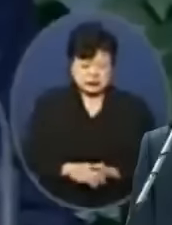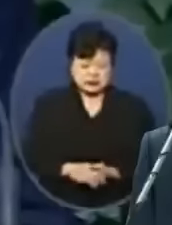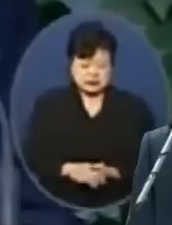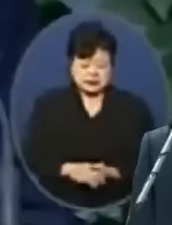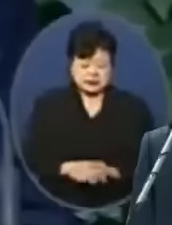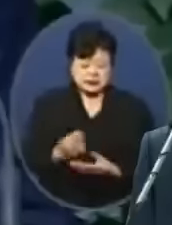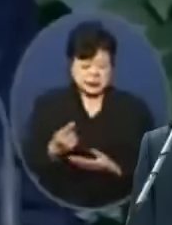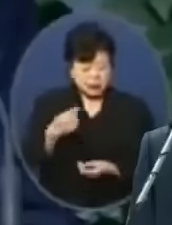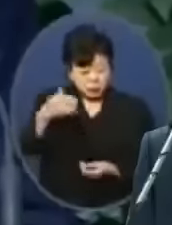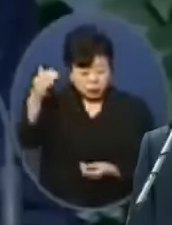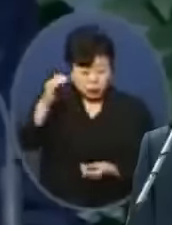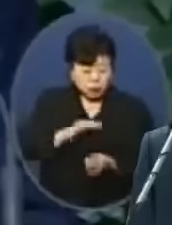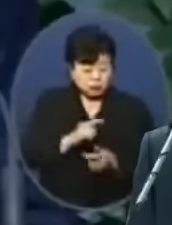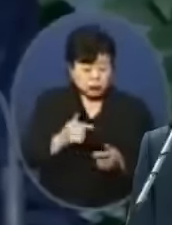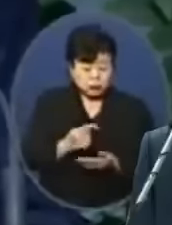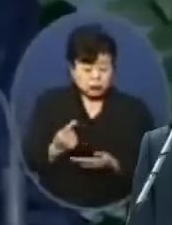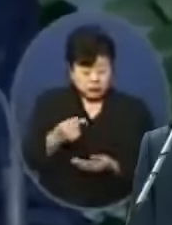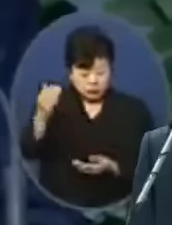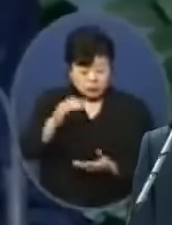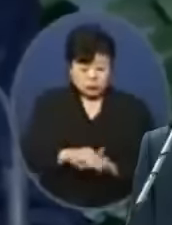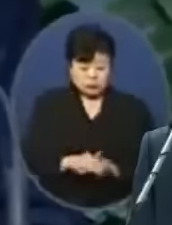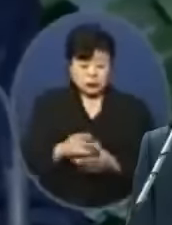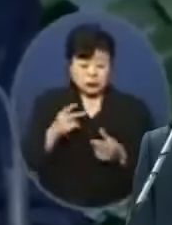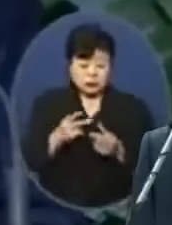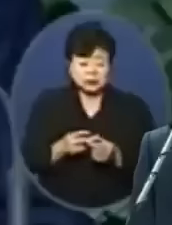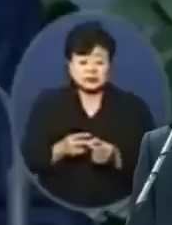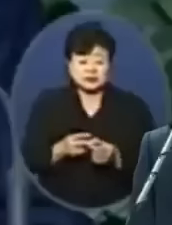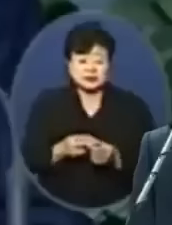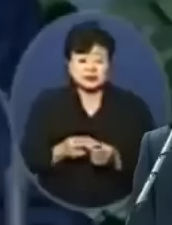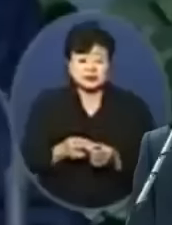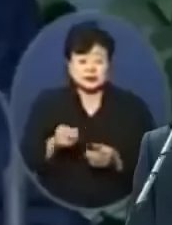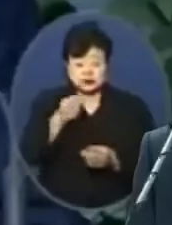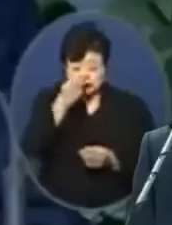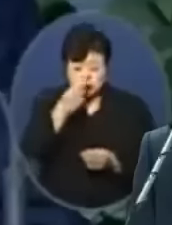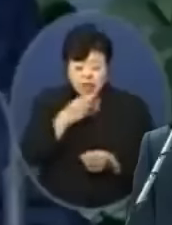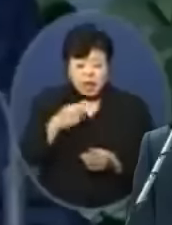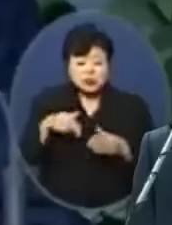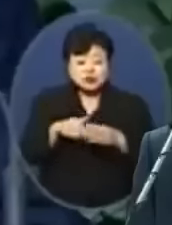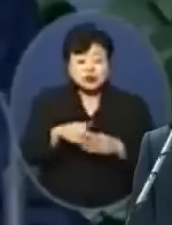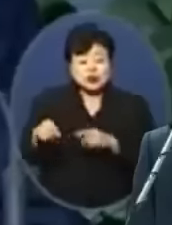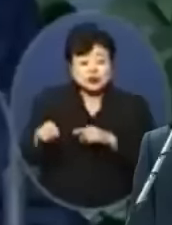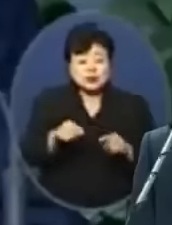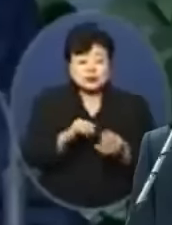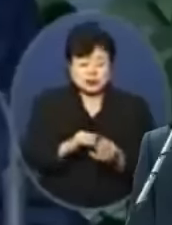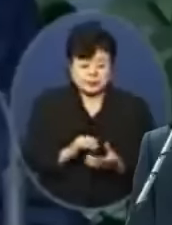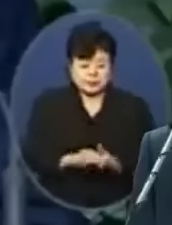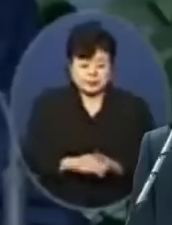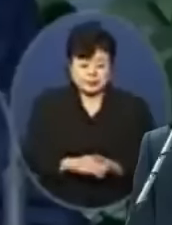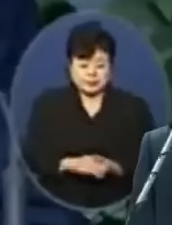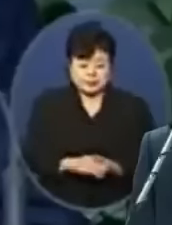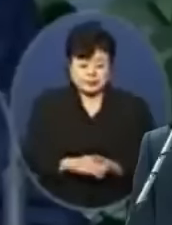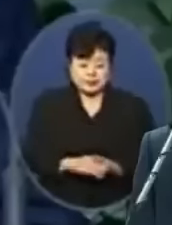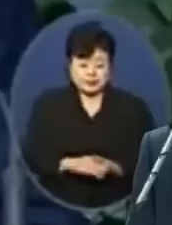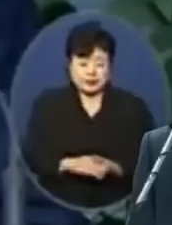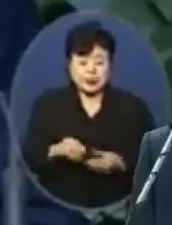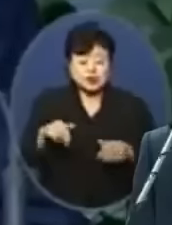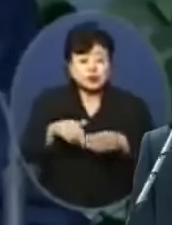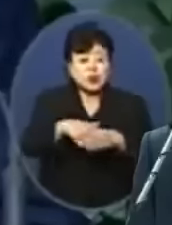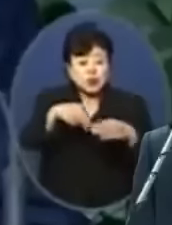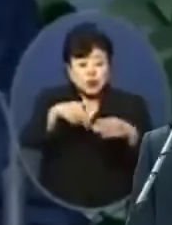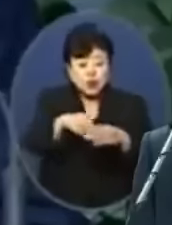그리고 도와주지 않고 지나가 버렸습니다. 제사장은 유대인의 종교를 주장하는 사람인데